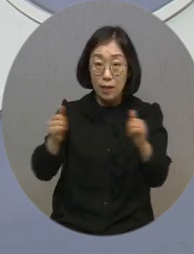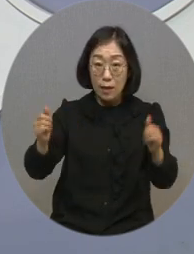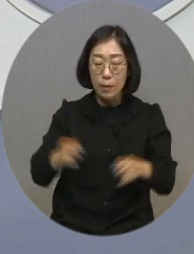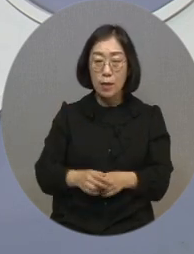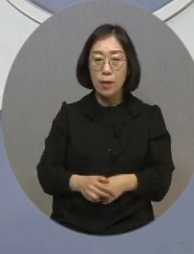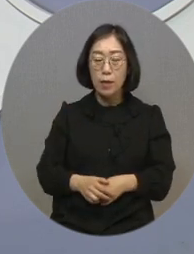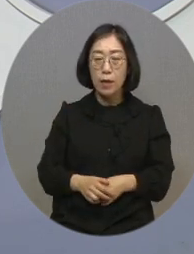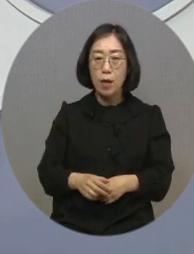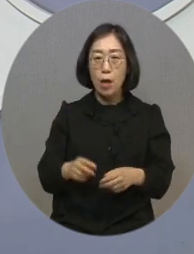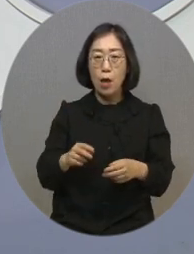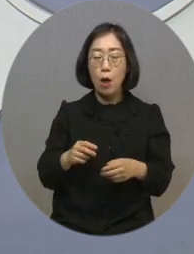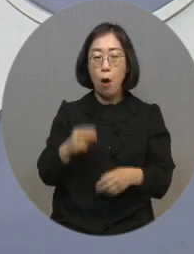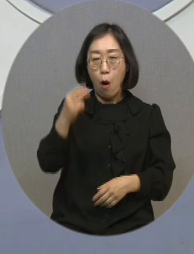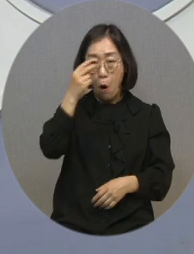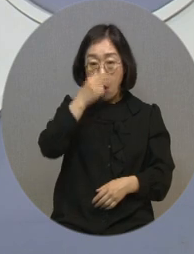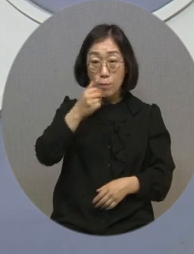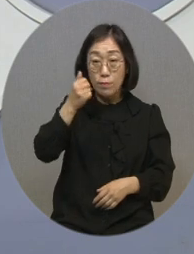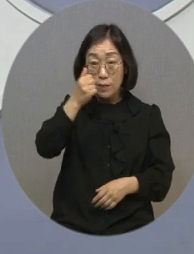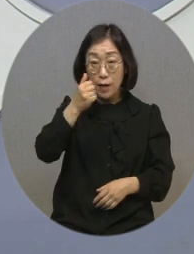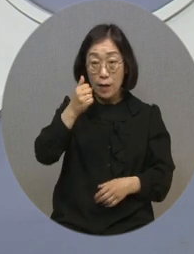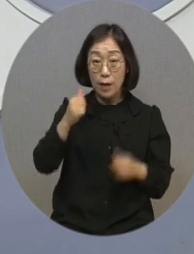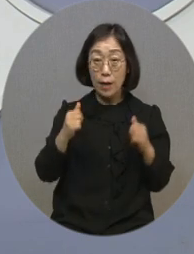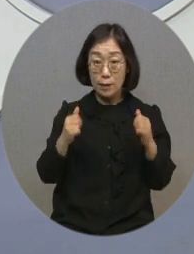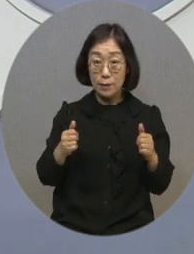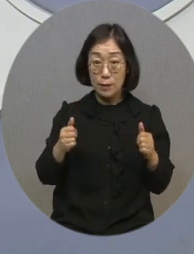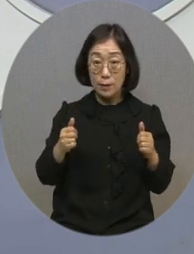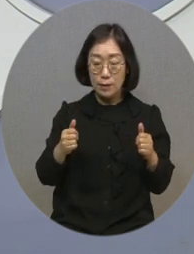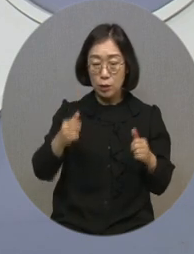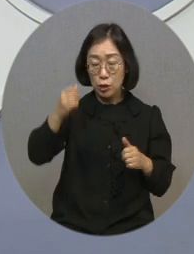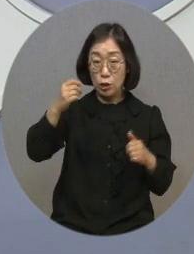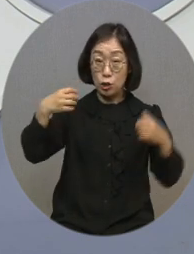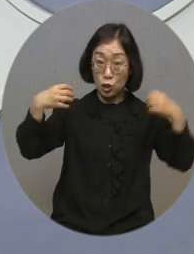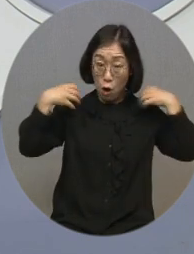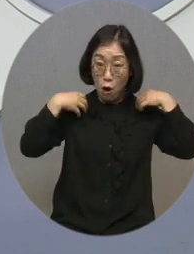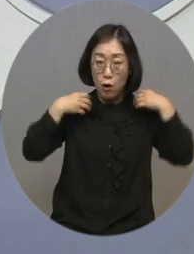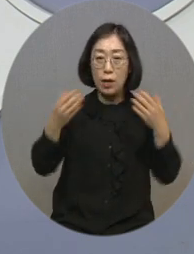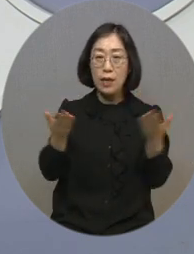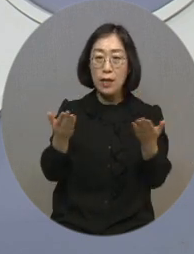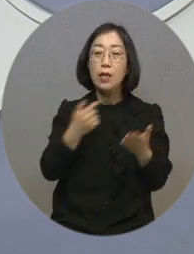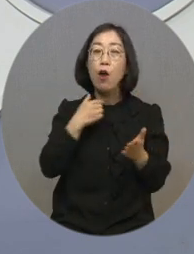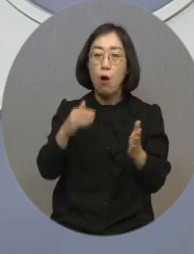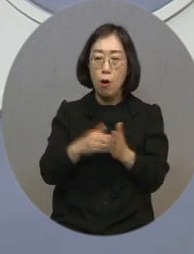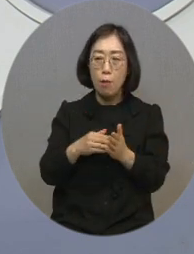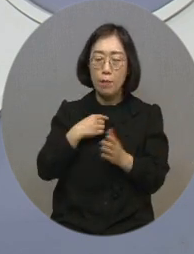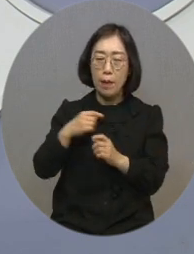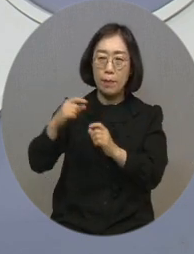검찰에서 검사장으로 퇴임하신 분이었는데, 저를 보더니, 이런 말씀해서 제가 이제 기억에 많이